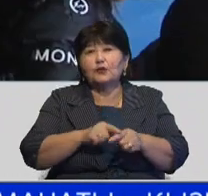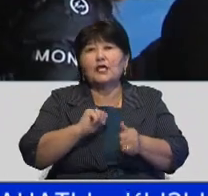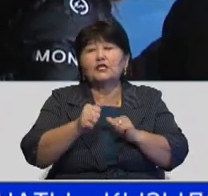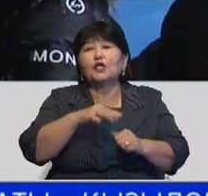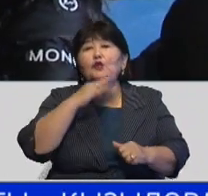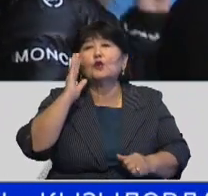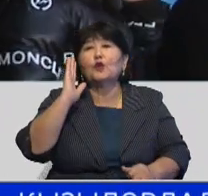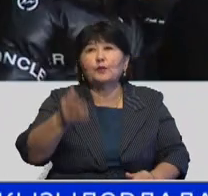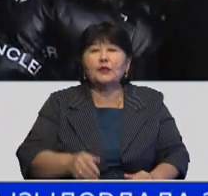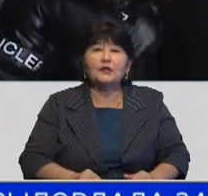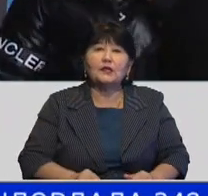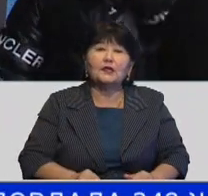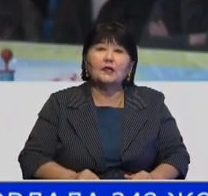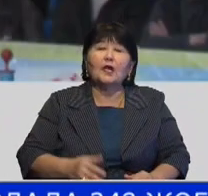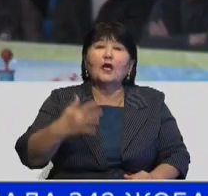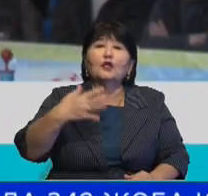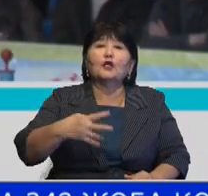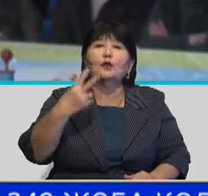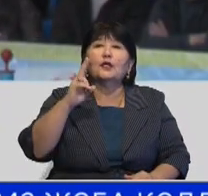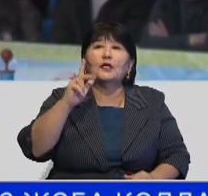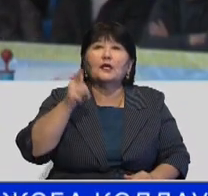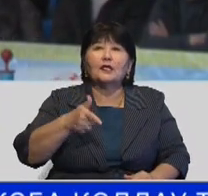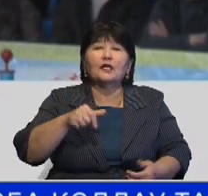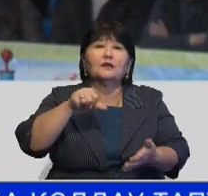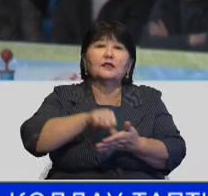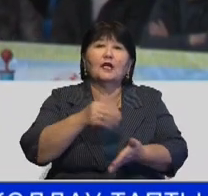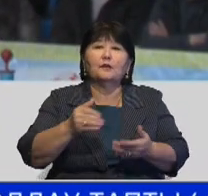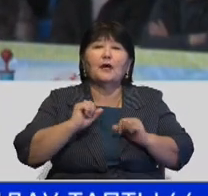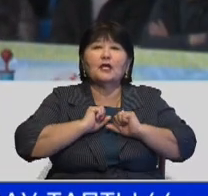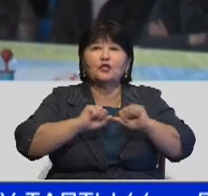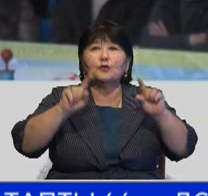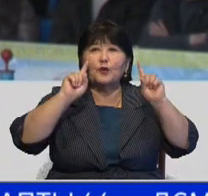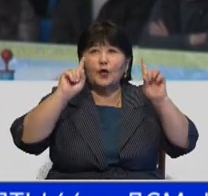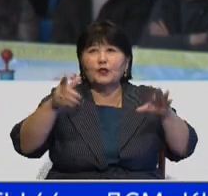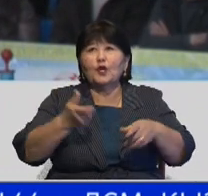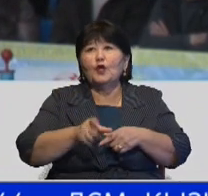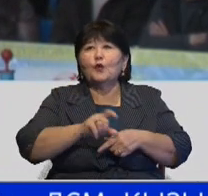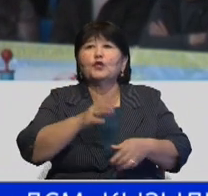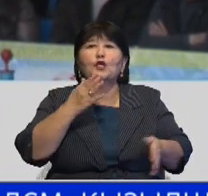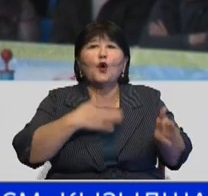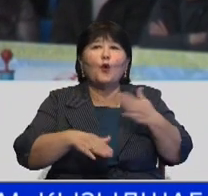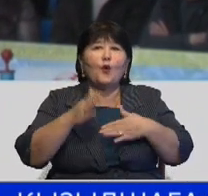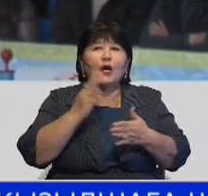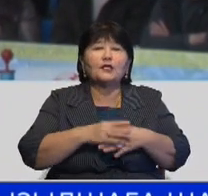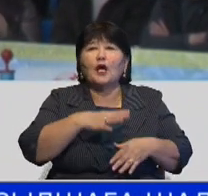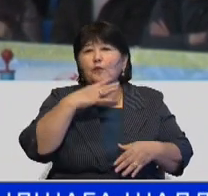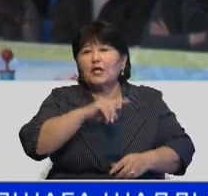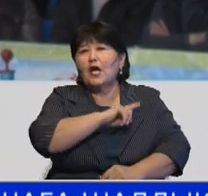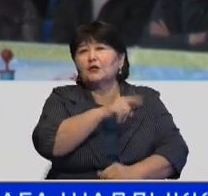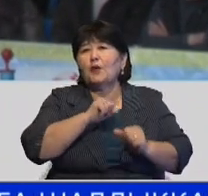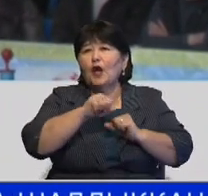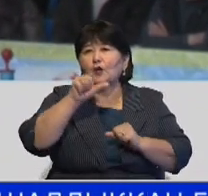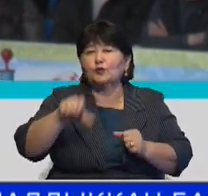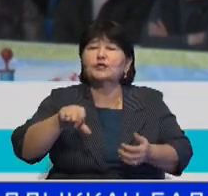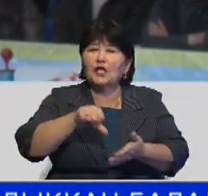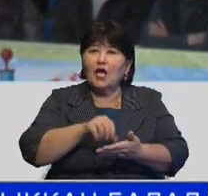берсін. Турнир жақсы. 52 келі салмақта өнер көрсетіп, чемпион атандым. Өте қуаныштымын. Біраз мықты боксшылар